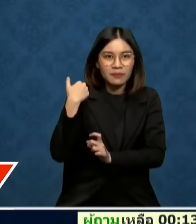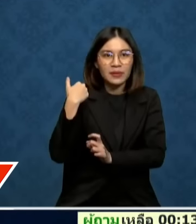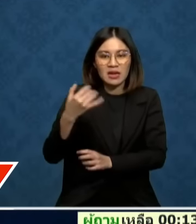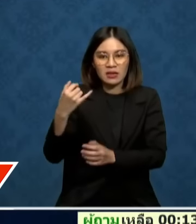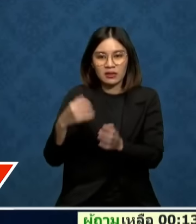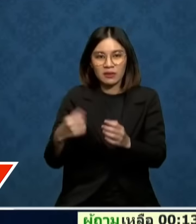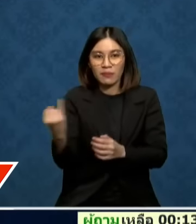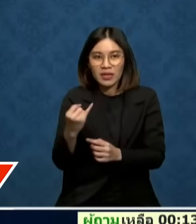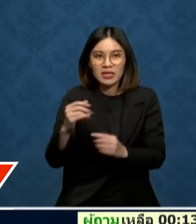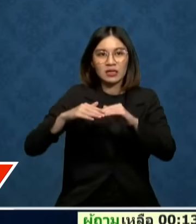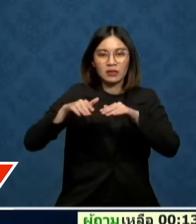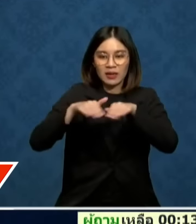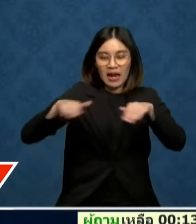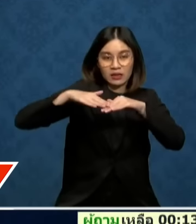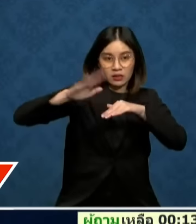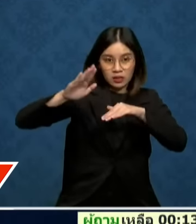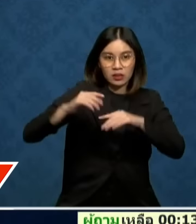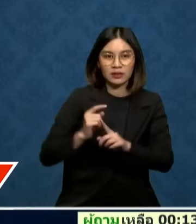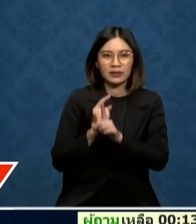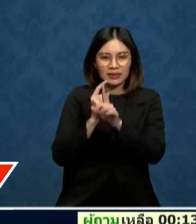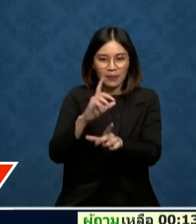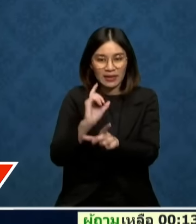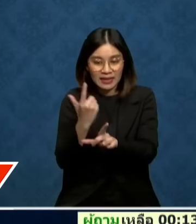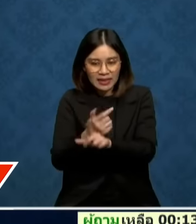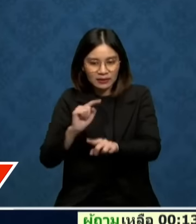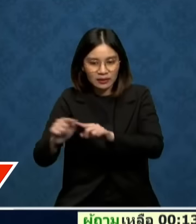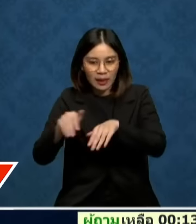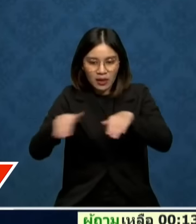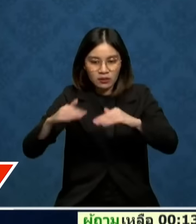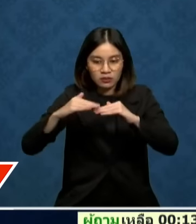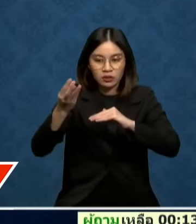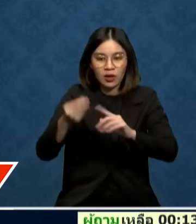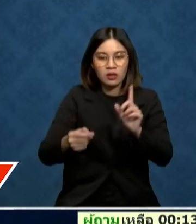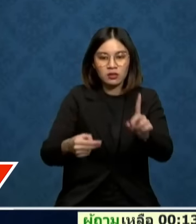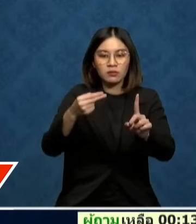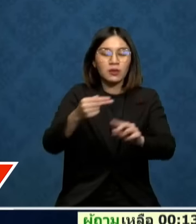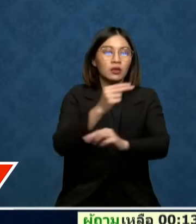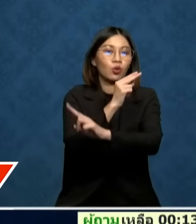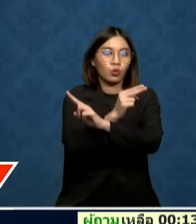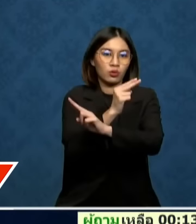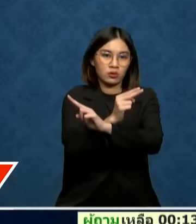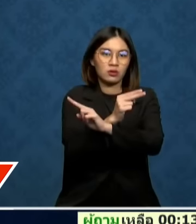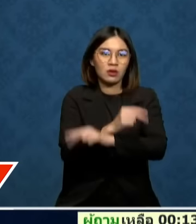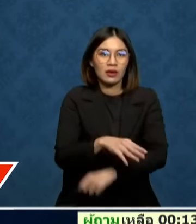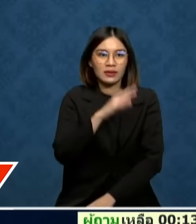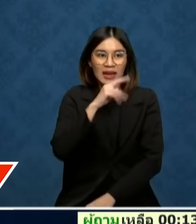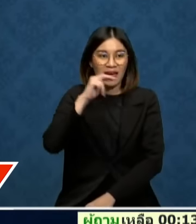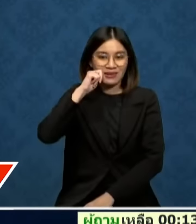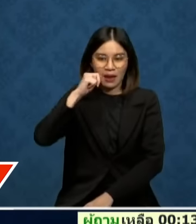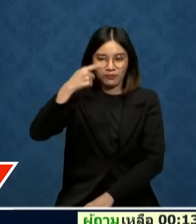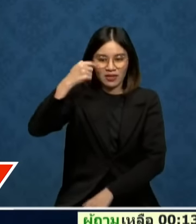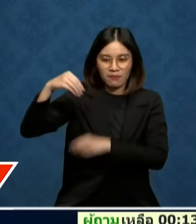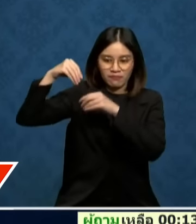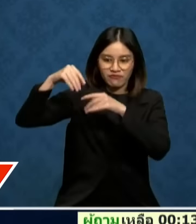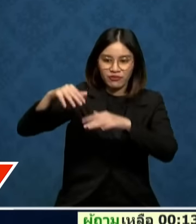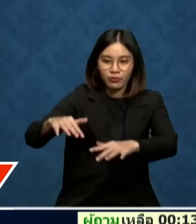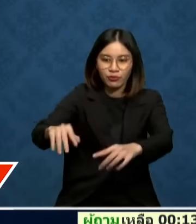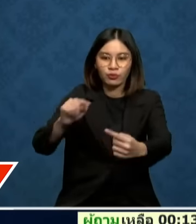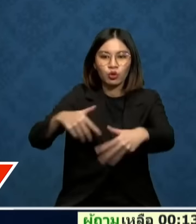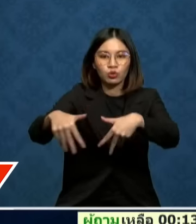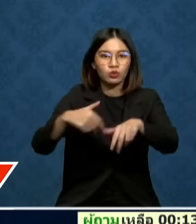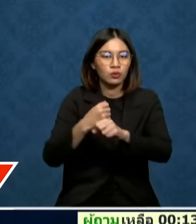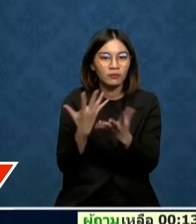มากอย่างค่าเหล็กตามรายงานของหน่วยงานที่ไปตรวจสอบพบว่าเกินมาตรฐานไปถึง 10,000 เท่าถ้าน้ำในบ่อดำนี้ไหลเข้าไปในที่ชุมชนจะเกิดอะไร